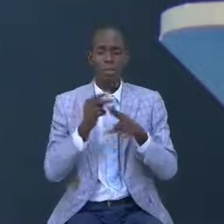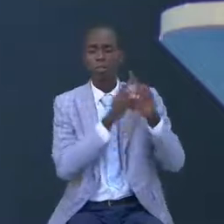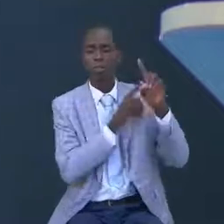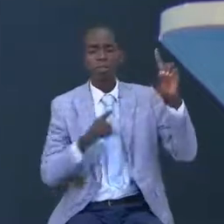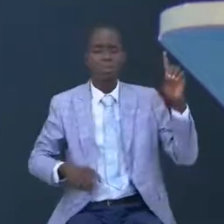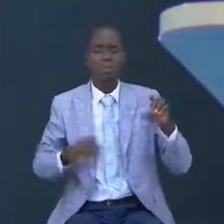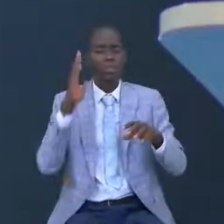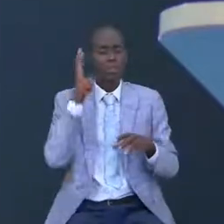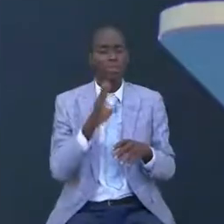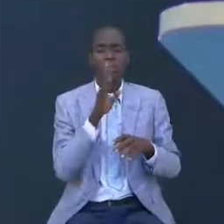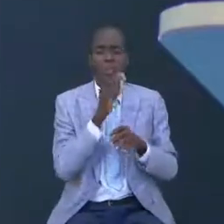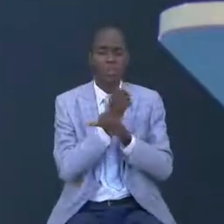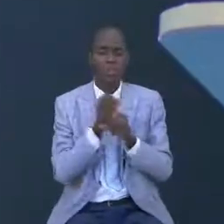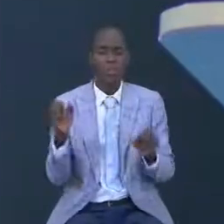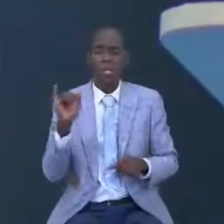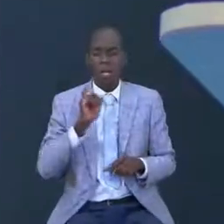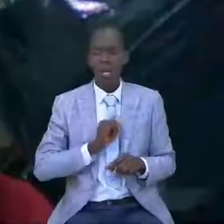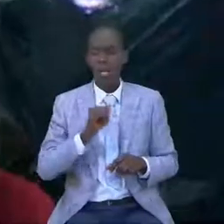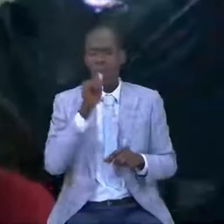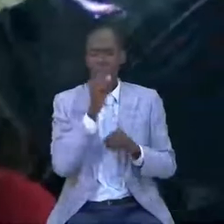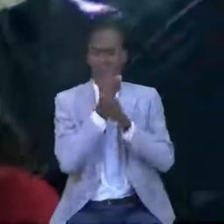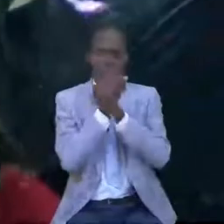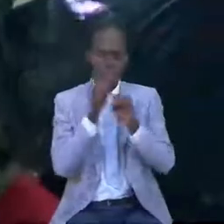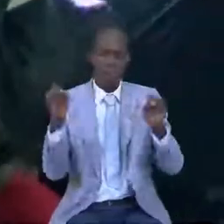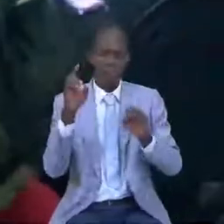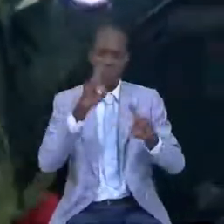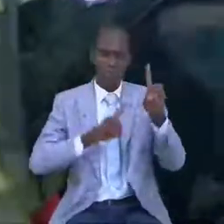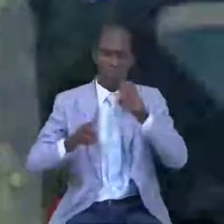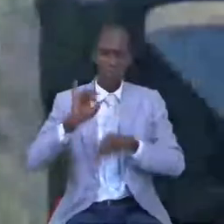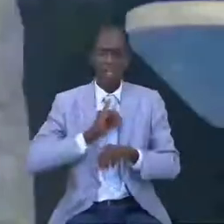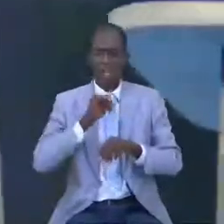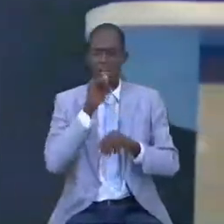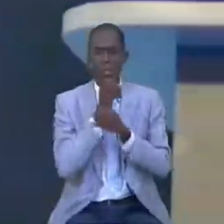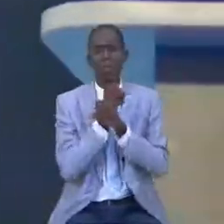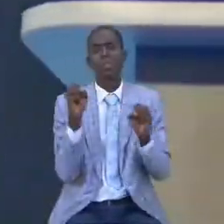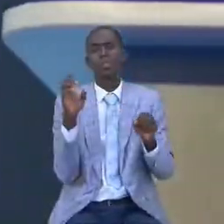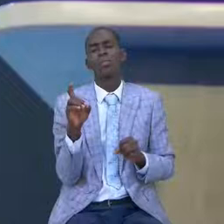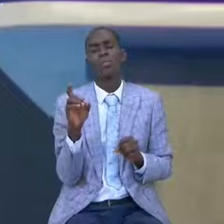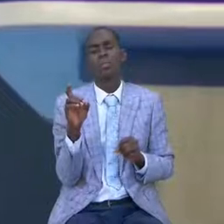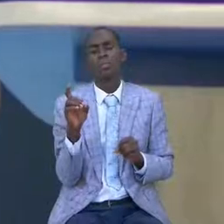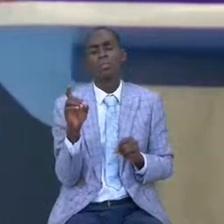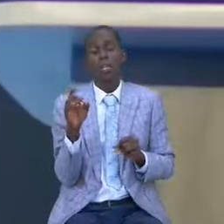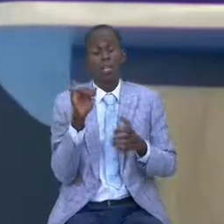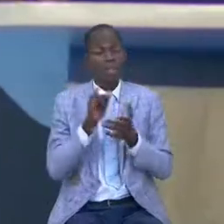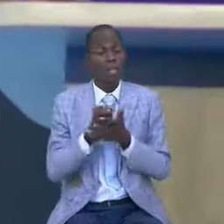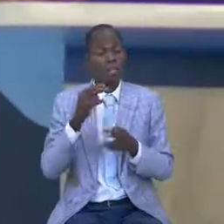Quiconque invoquera le nom du Seigneur sera sauvé. Je suis sauvé.